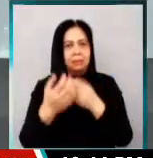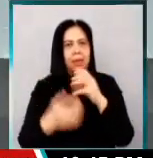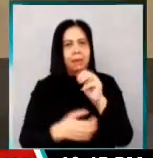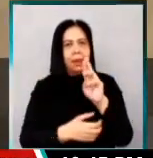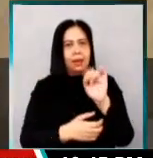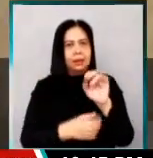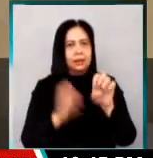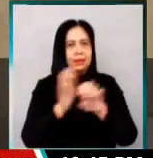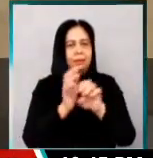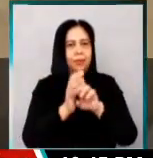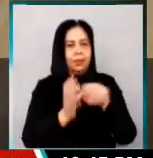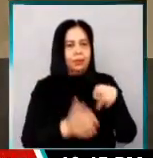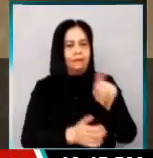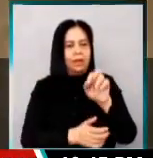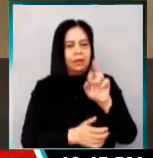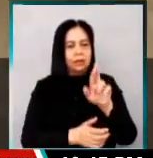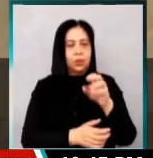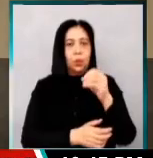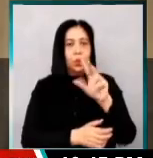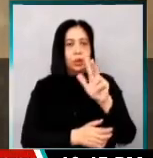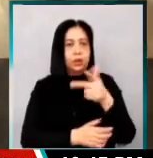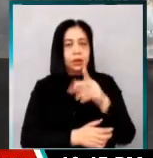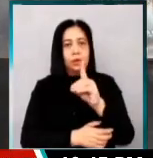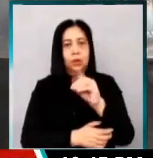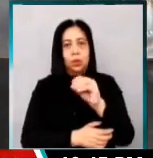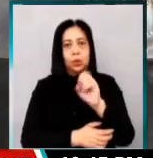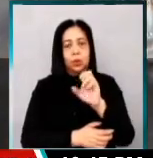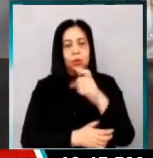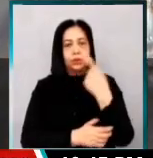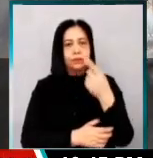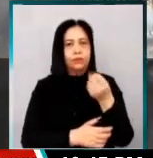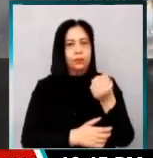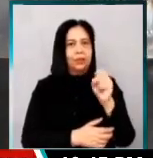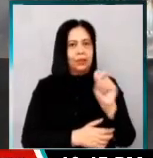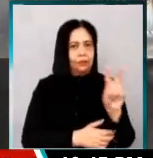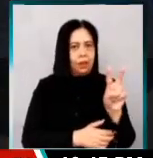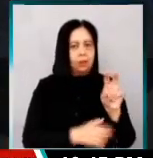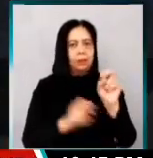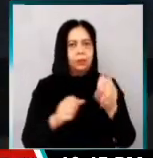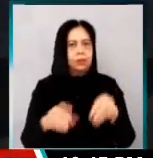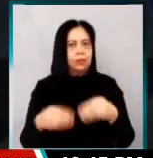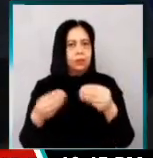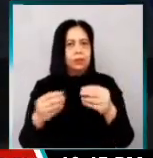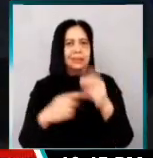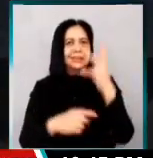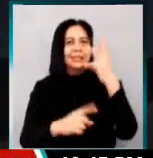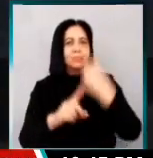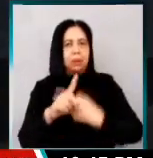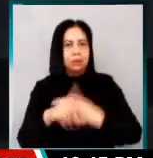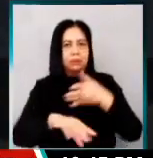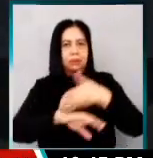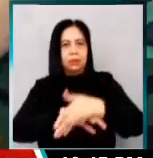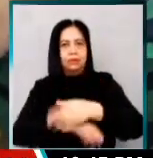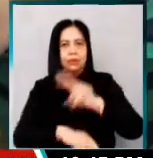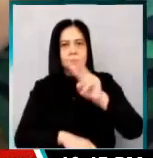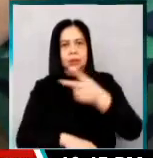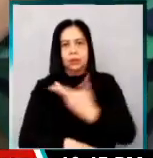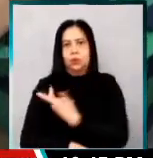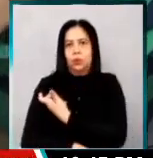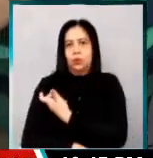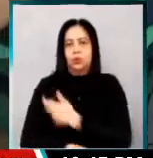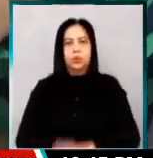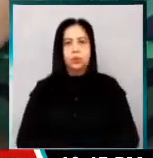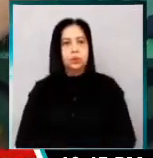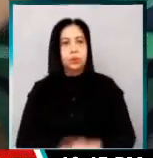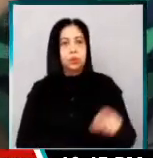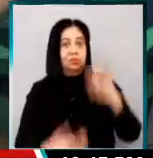Pfizer, o kaya ikatlong dose ng bakuna ng Sinovac. Pwede raw ibigay ito 6 na buwan matapos ang second dose. Yung sa mga